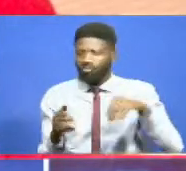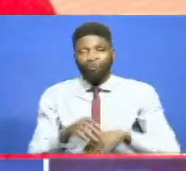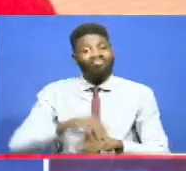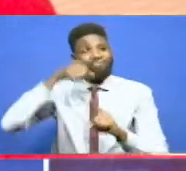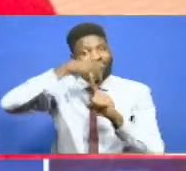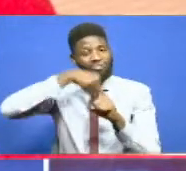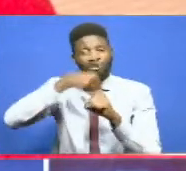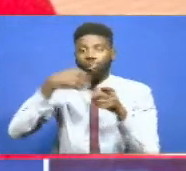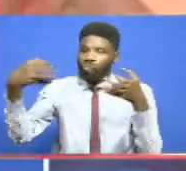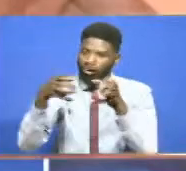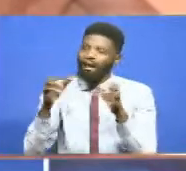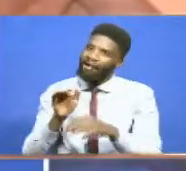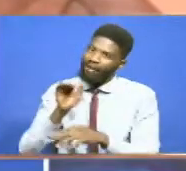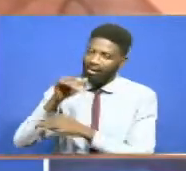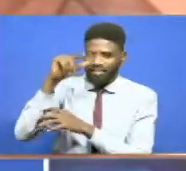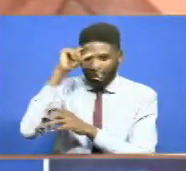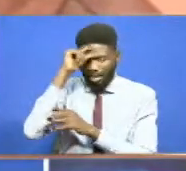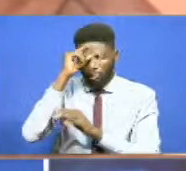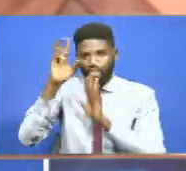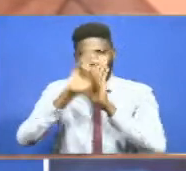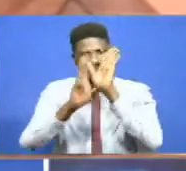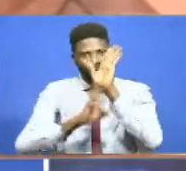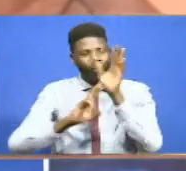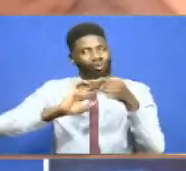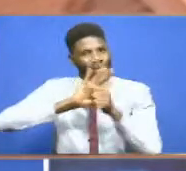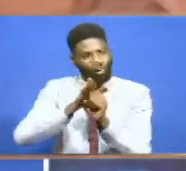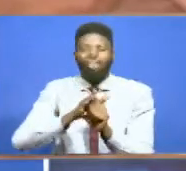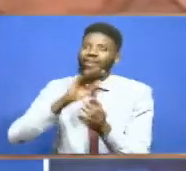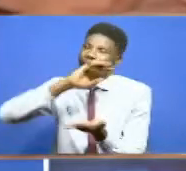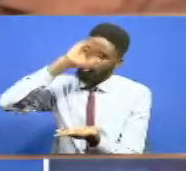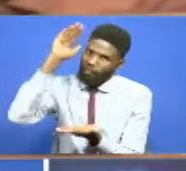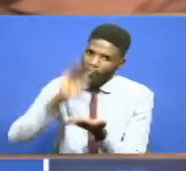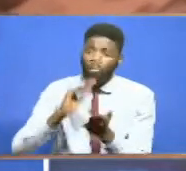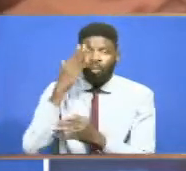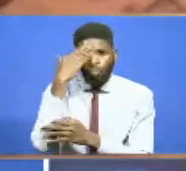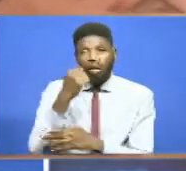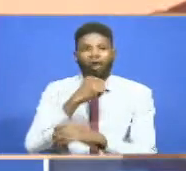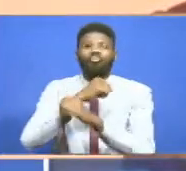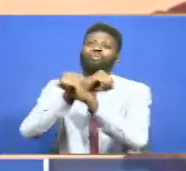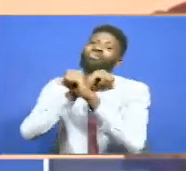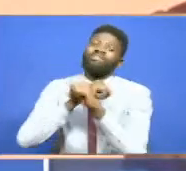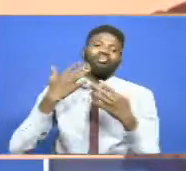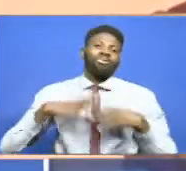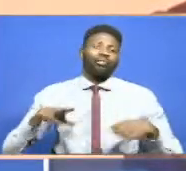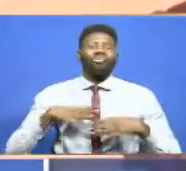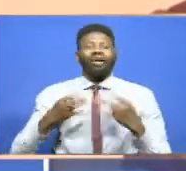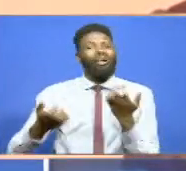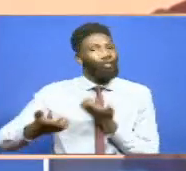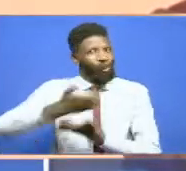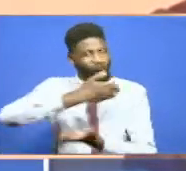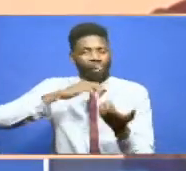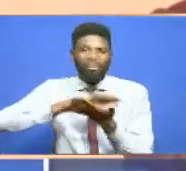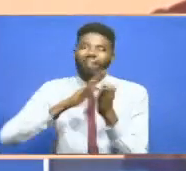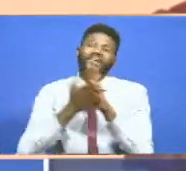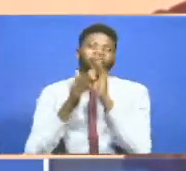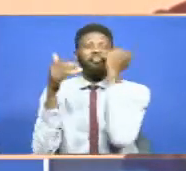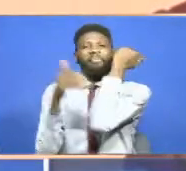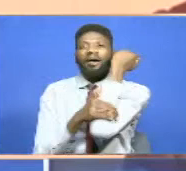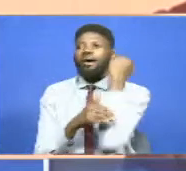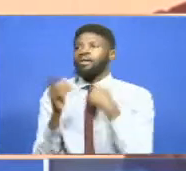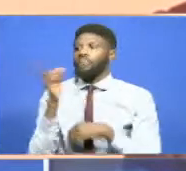kulegeza masharti dhidi ya ugonjwa wa COVID-19 ili kuwakinga wananchi kutokana na hali ngumu ya kiuchumi. We would wish to